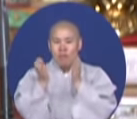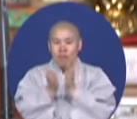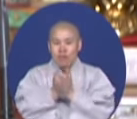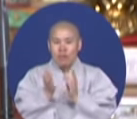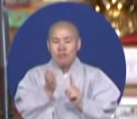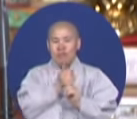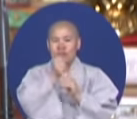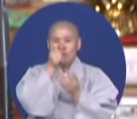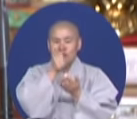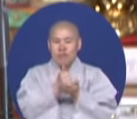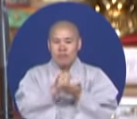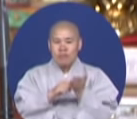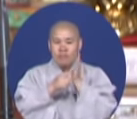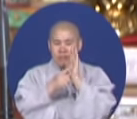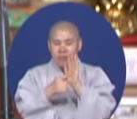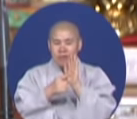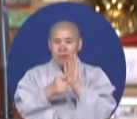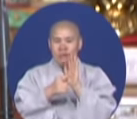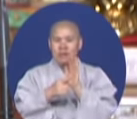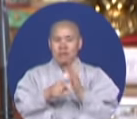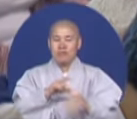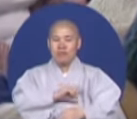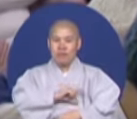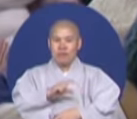모두가 부처님을 드러내는 말입니다. 그게.